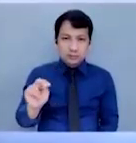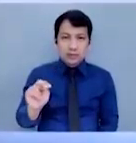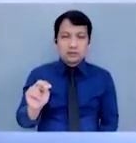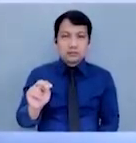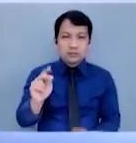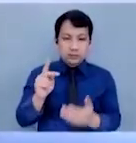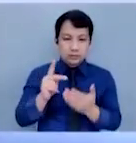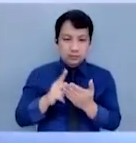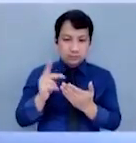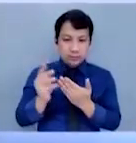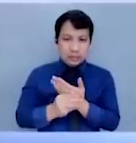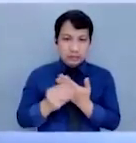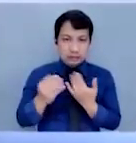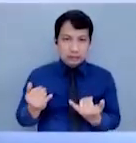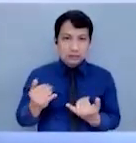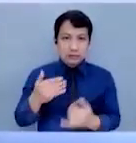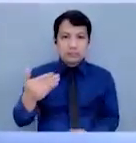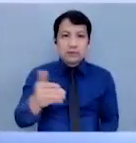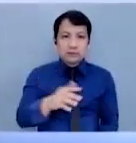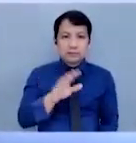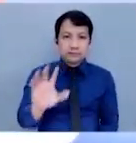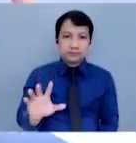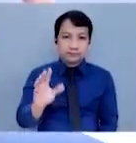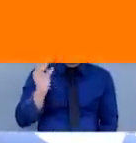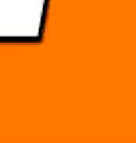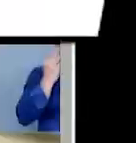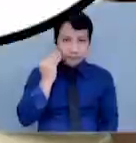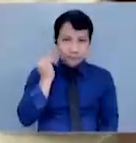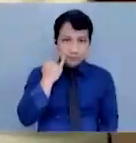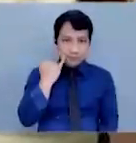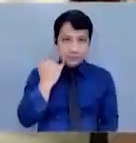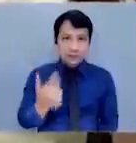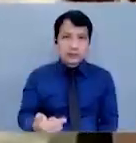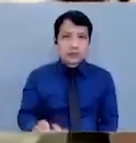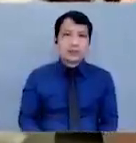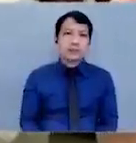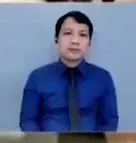ito. Nasa frontline ng balitang yan, si MJ Marfori.